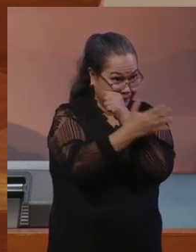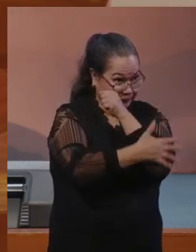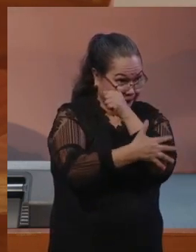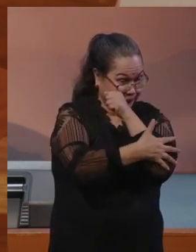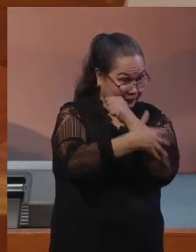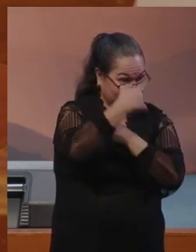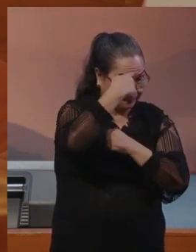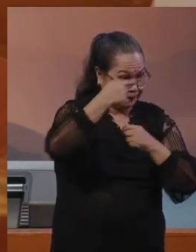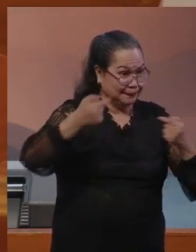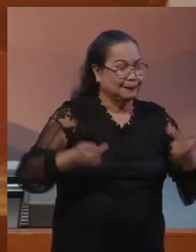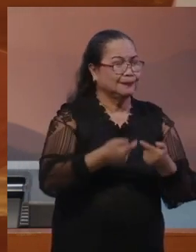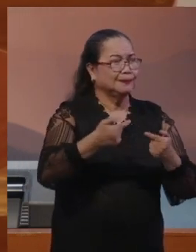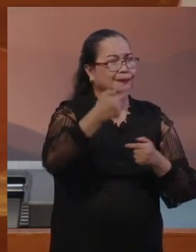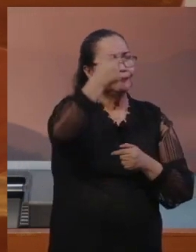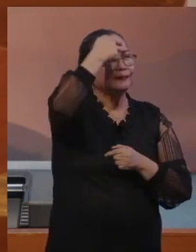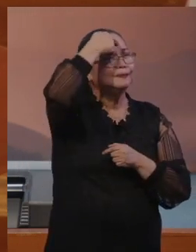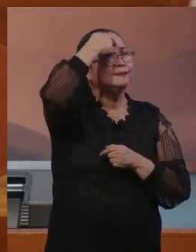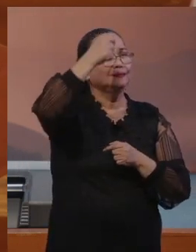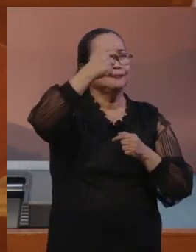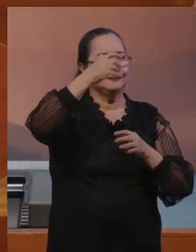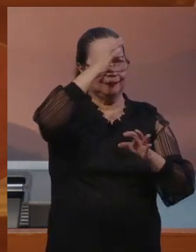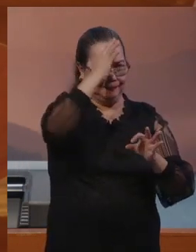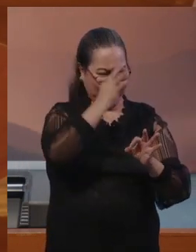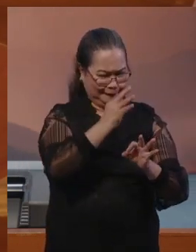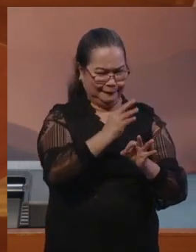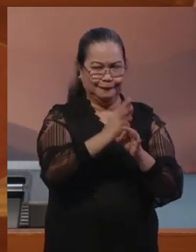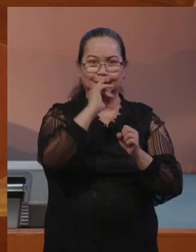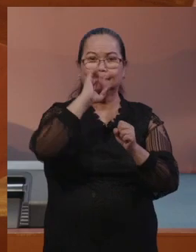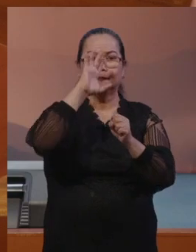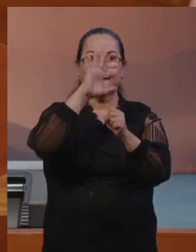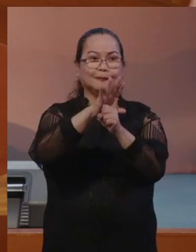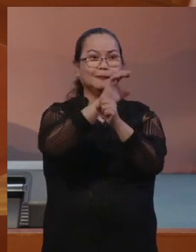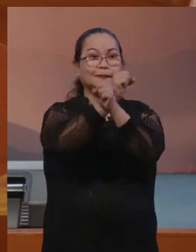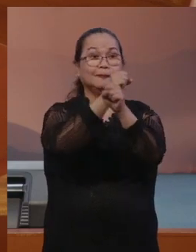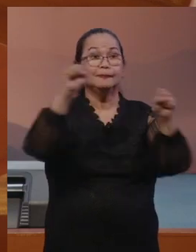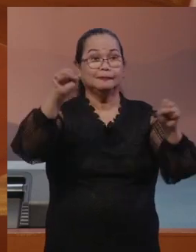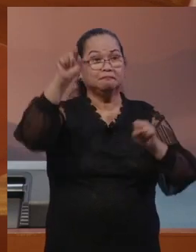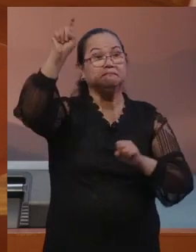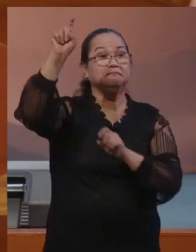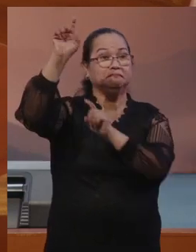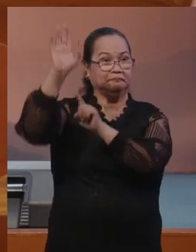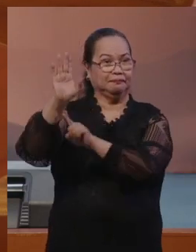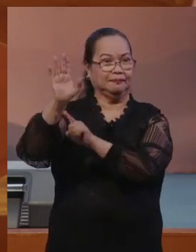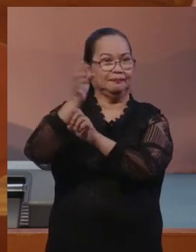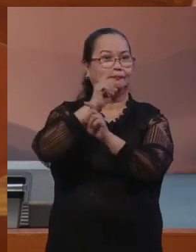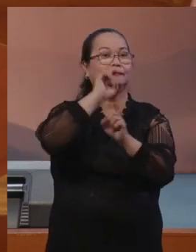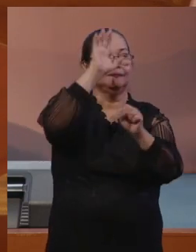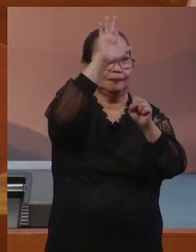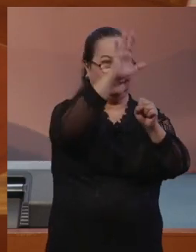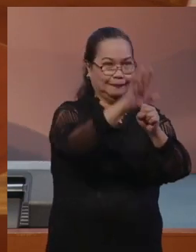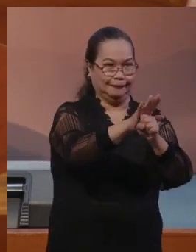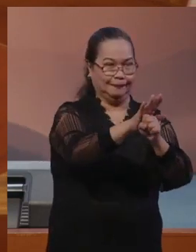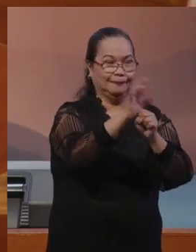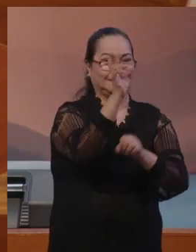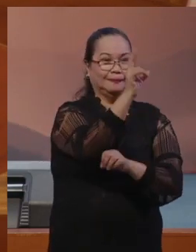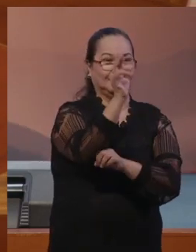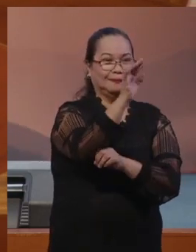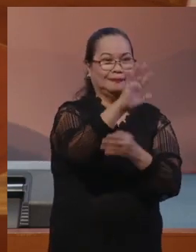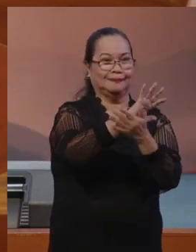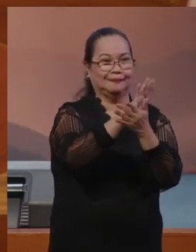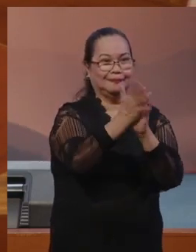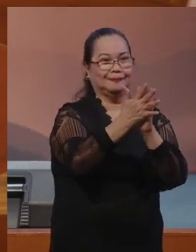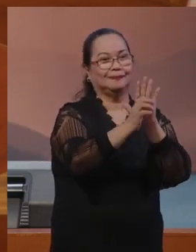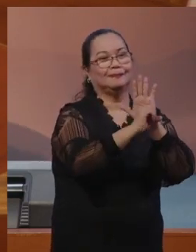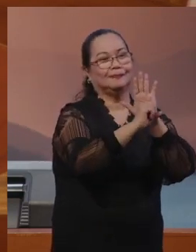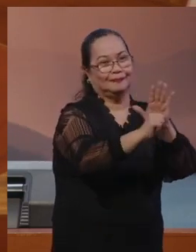kanilang kasalanan. Dahil sa kanyang faith sa pangakong kaligtasan ng Diyos, siya ay naging example ng